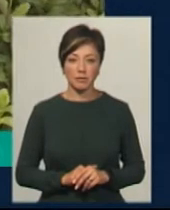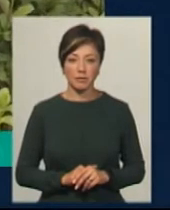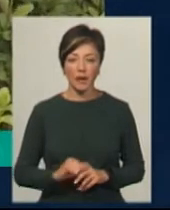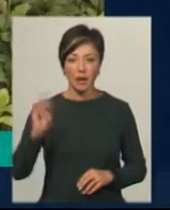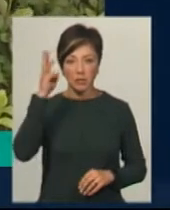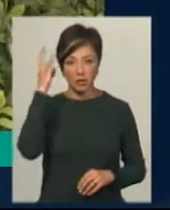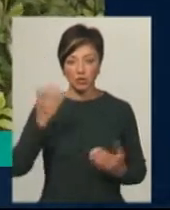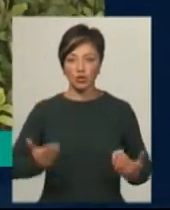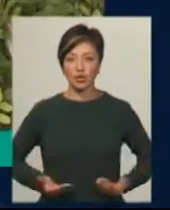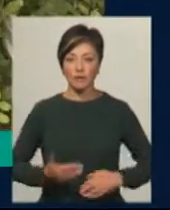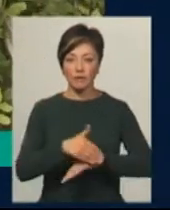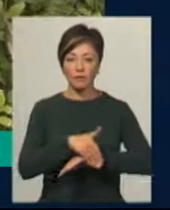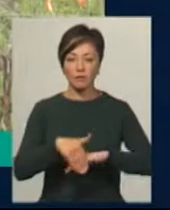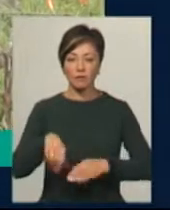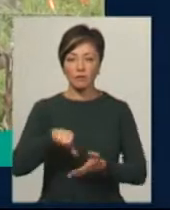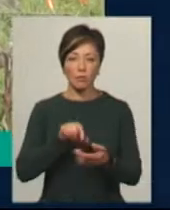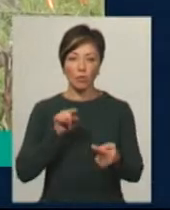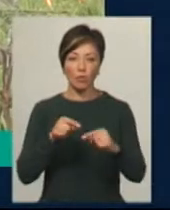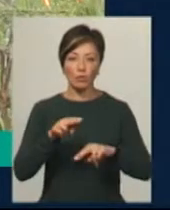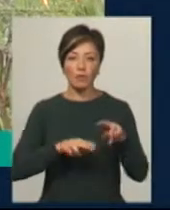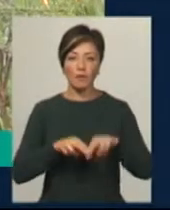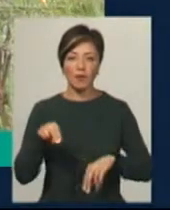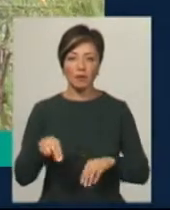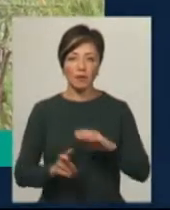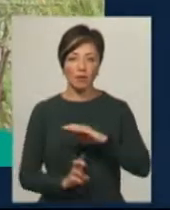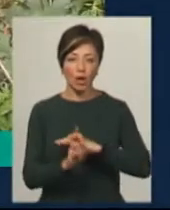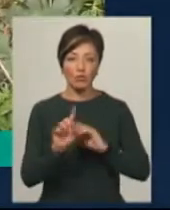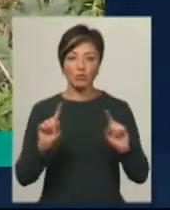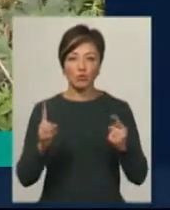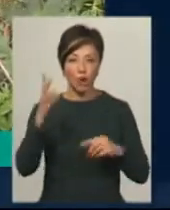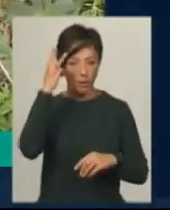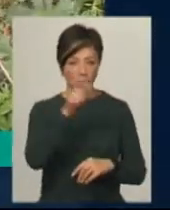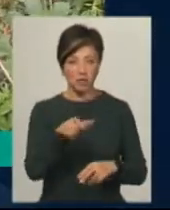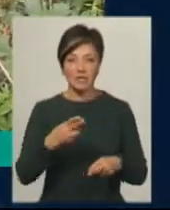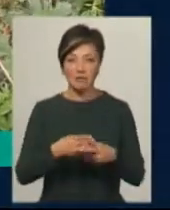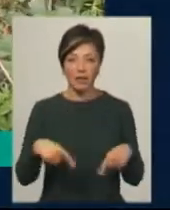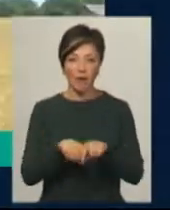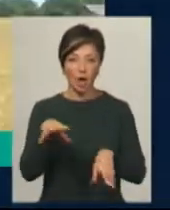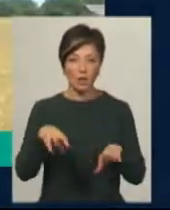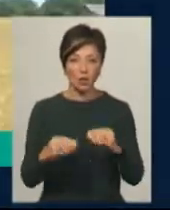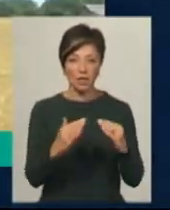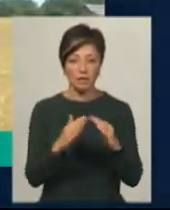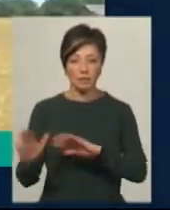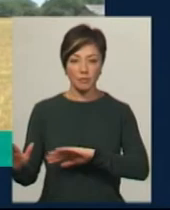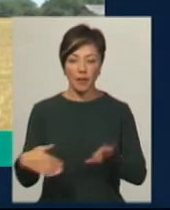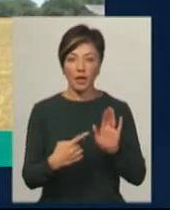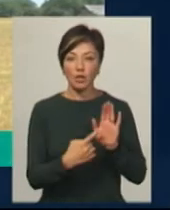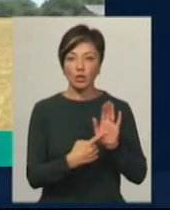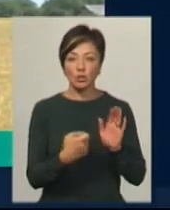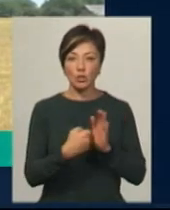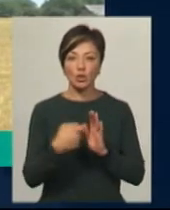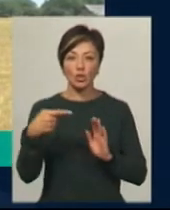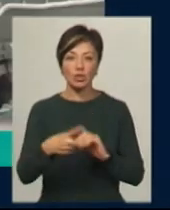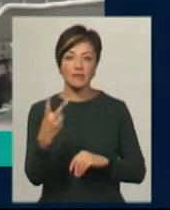В Хмельницькому жителі вулиці виступили проти будівництва православного храму. Чому хмельничанам заважає таке сусідство? Від 600 до